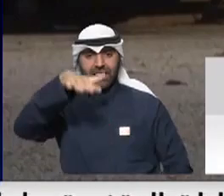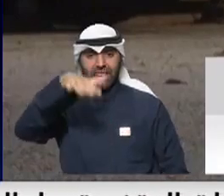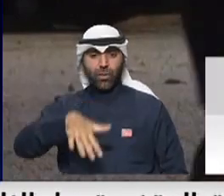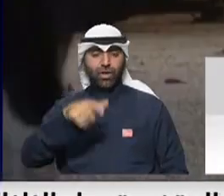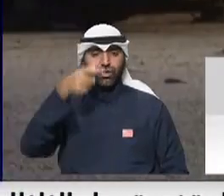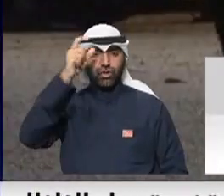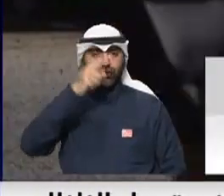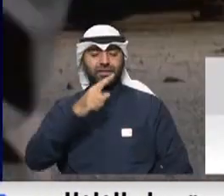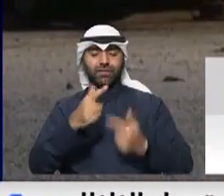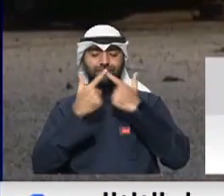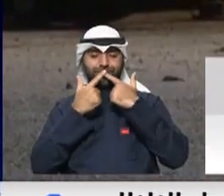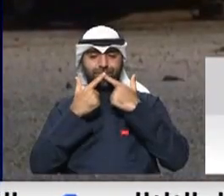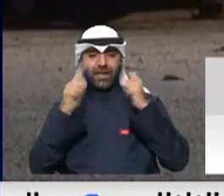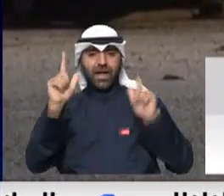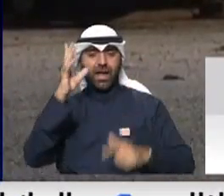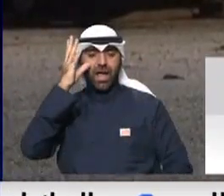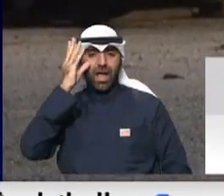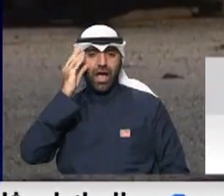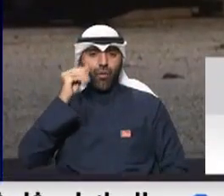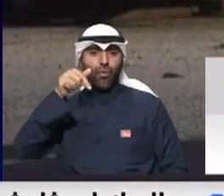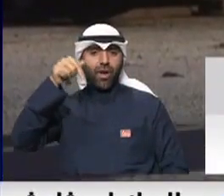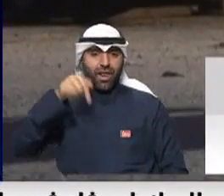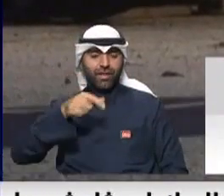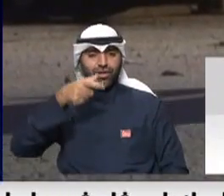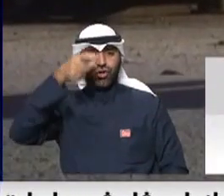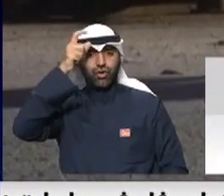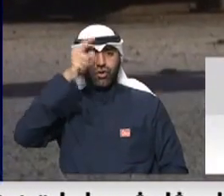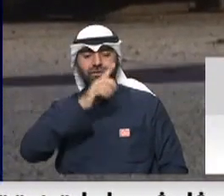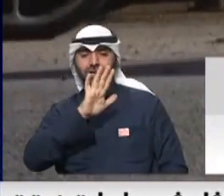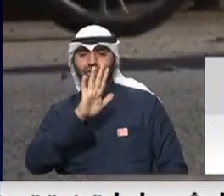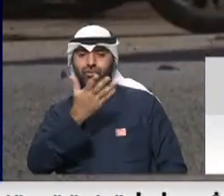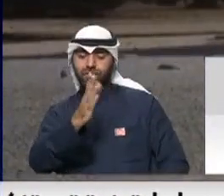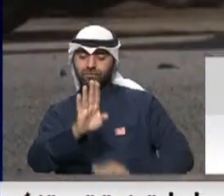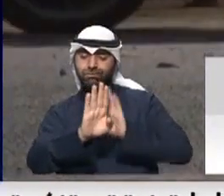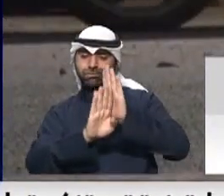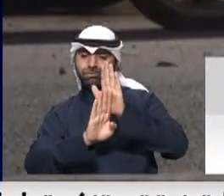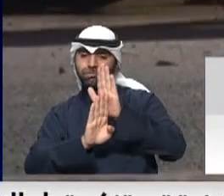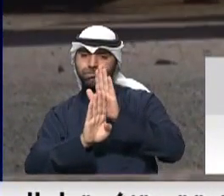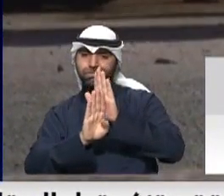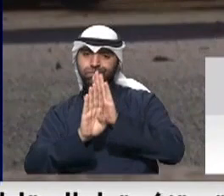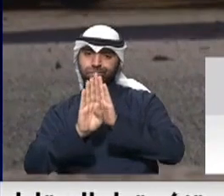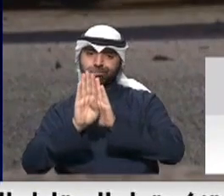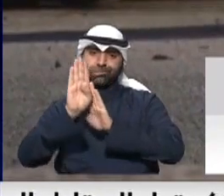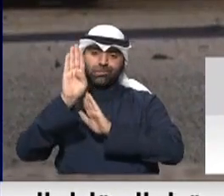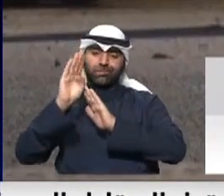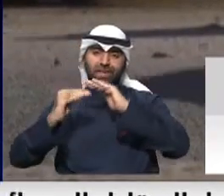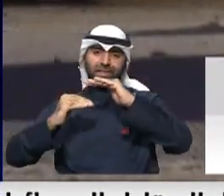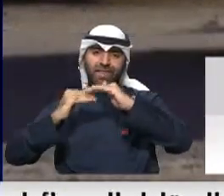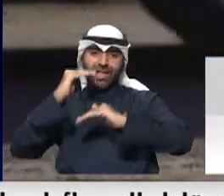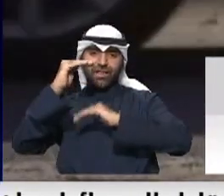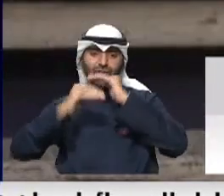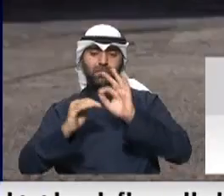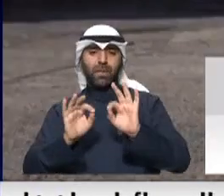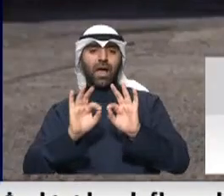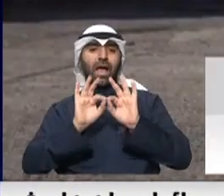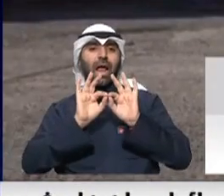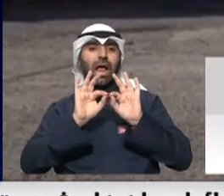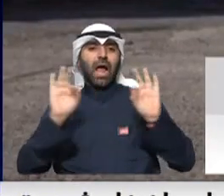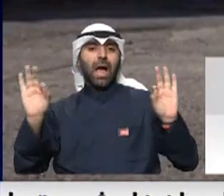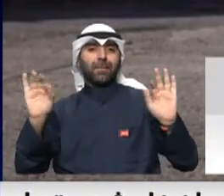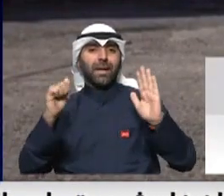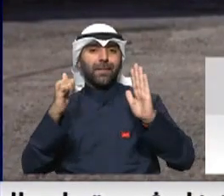الإعمار لإعادة هذه المدن إلى وضعها الطبيعي. هم الدولة تحاول الآن إيجاد